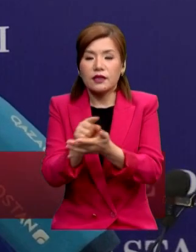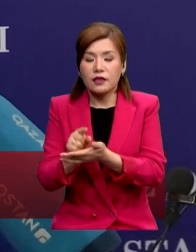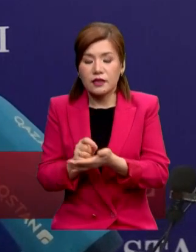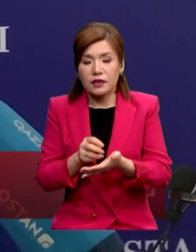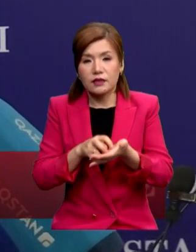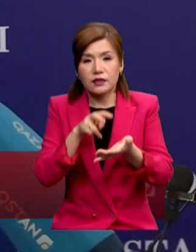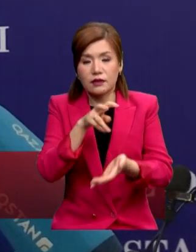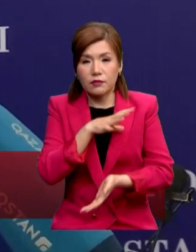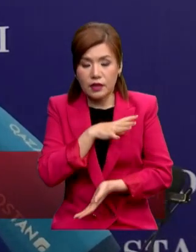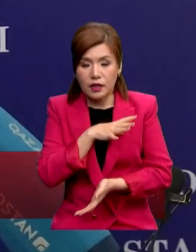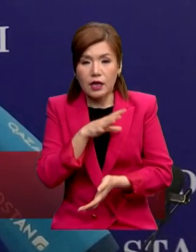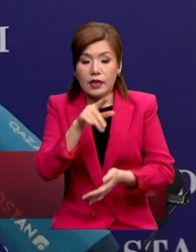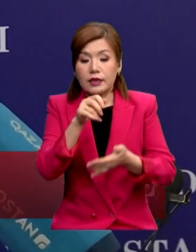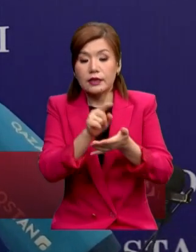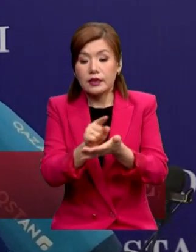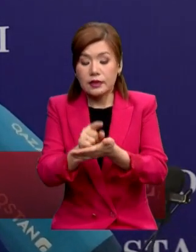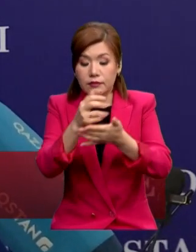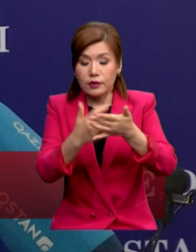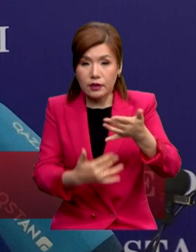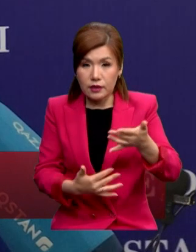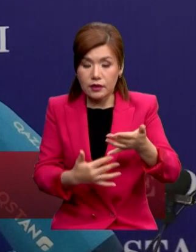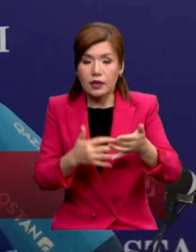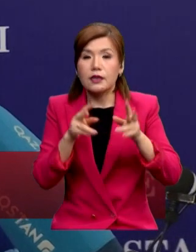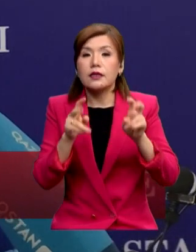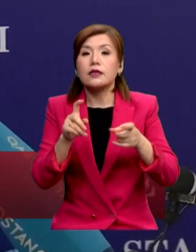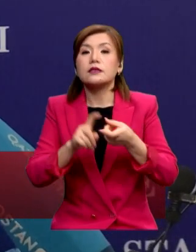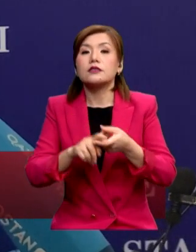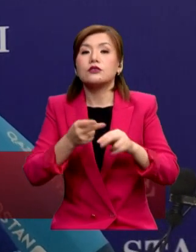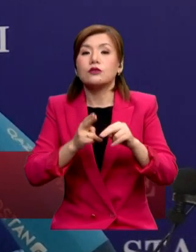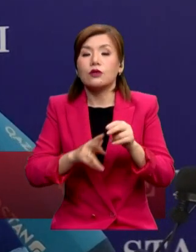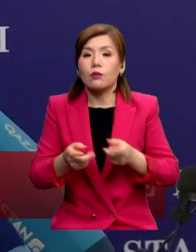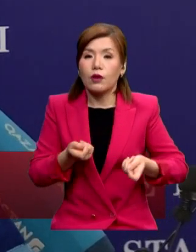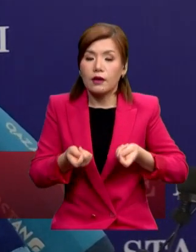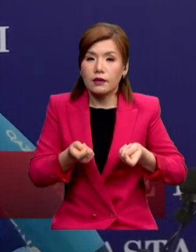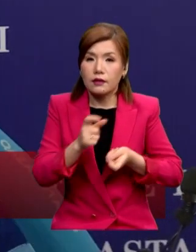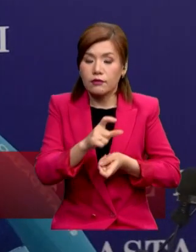түскен. Аталған міндеттемеге байланысты әкімшіліктің басқармасымен